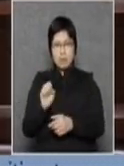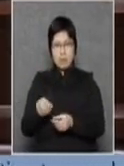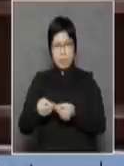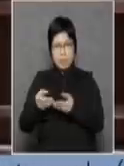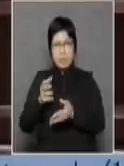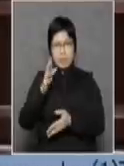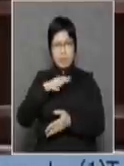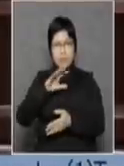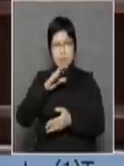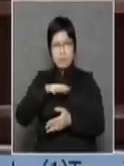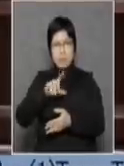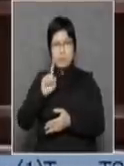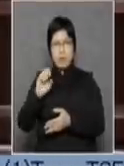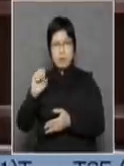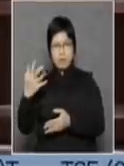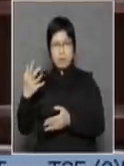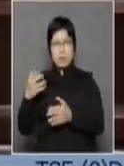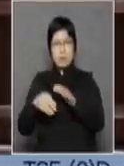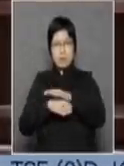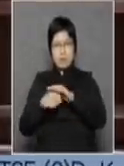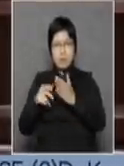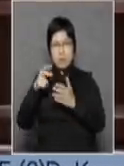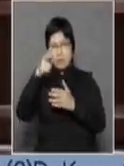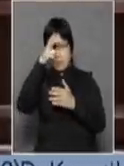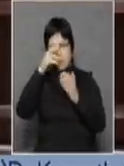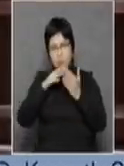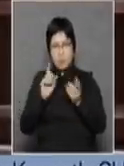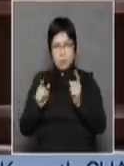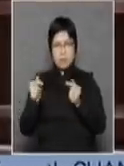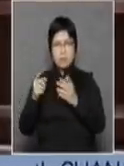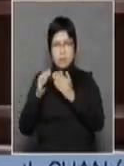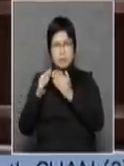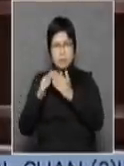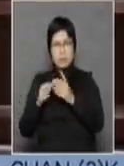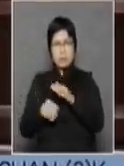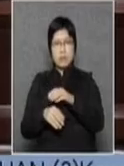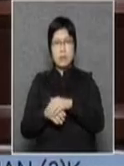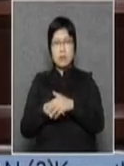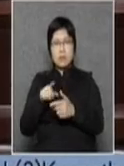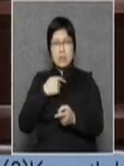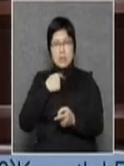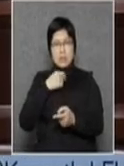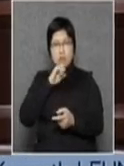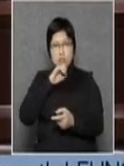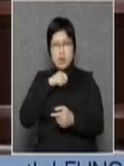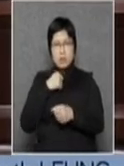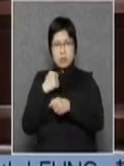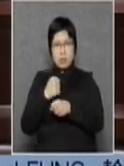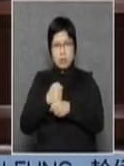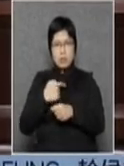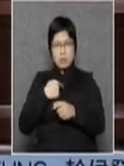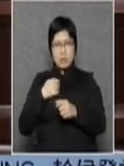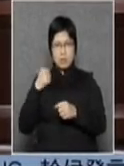5105個公屋和居屋的單位。梁振英呢，如果要口到手到，真係以行動去